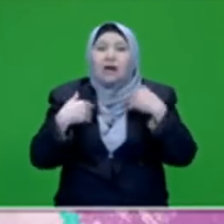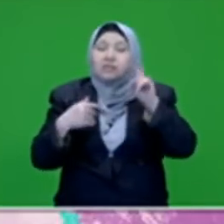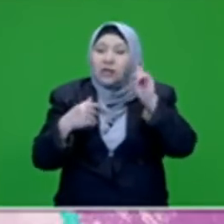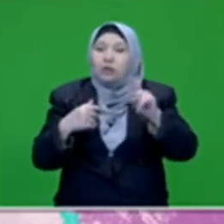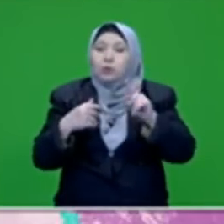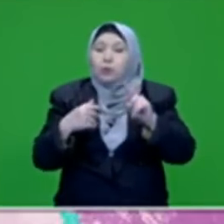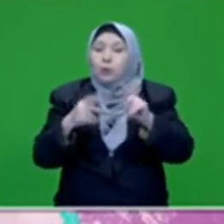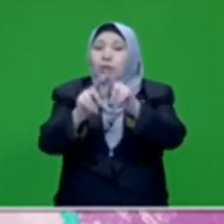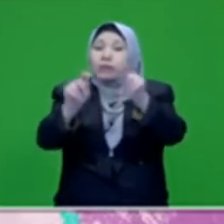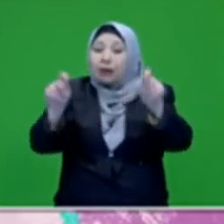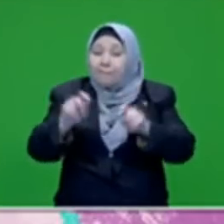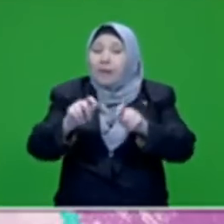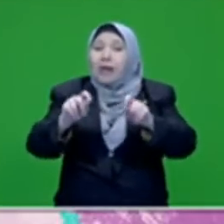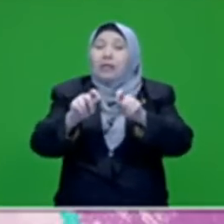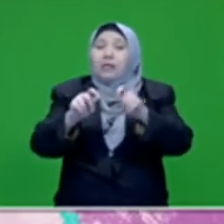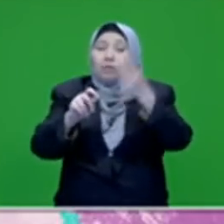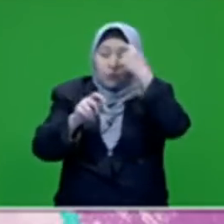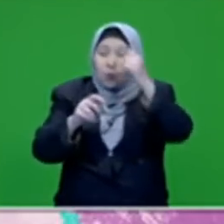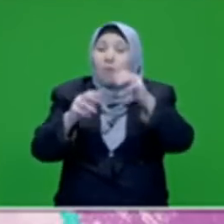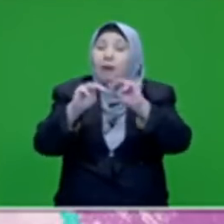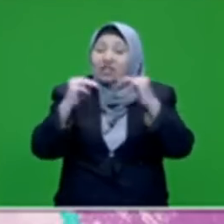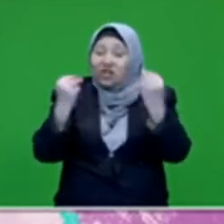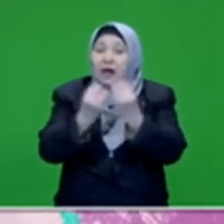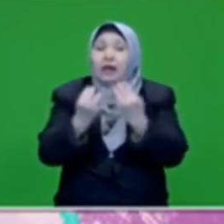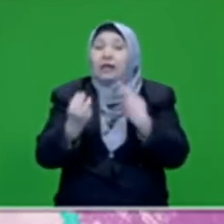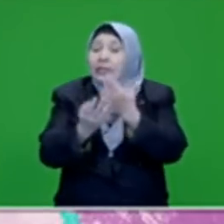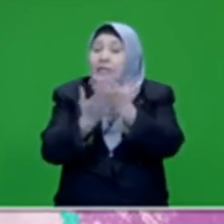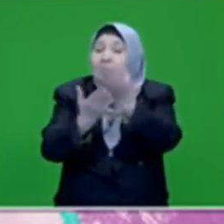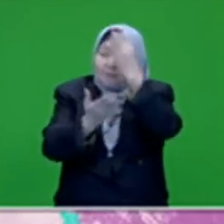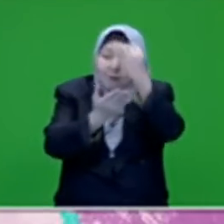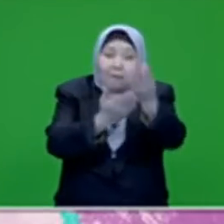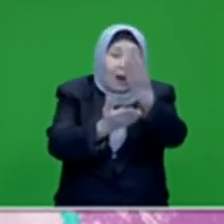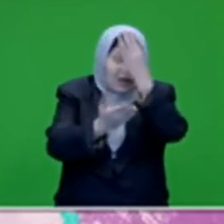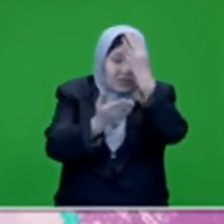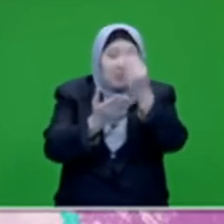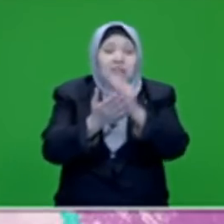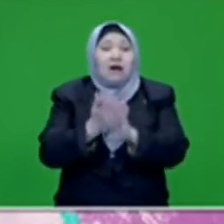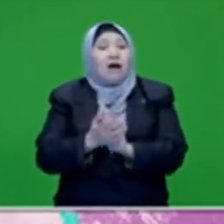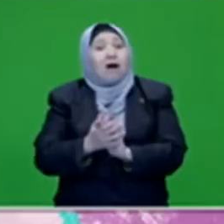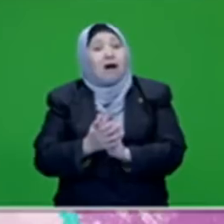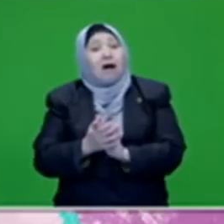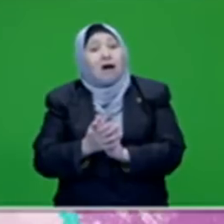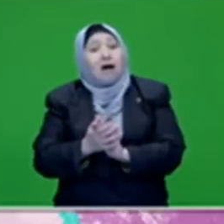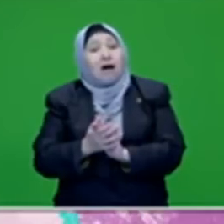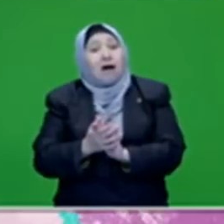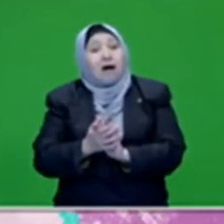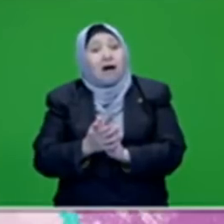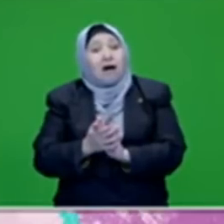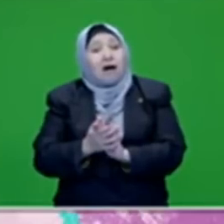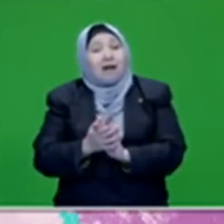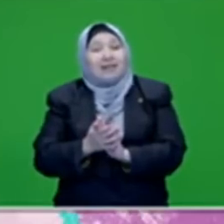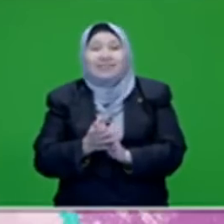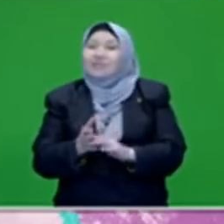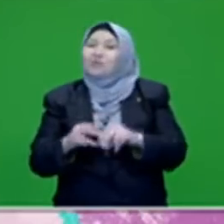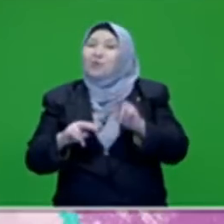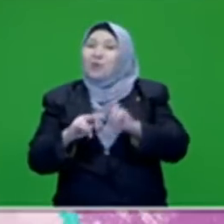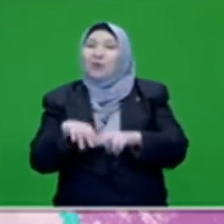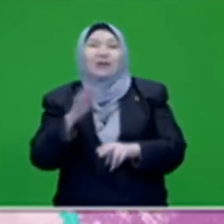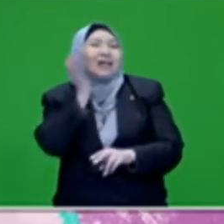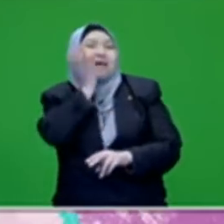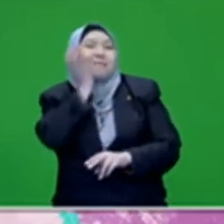medium, platform untuk masyarakat kita belajar secara skedul, bersantai